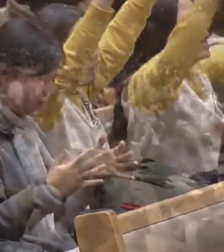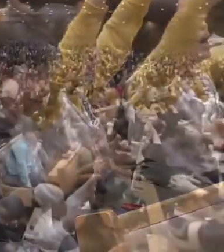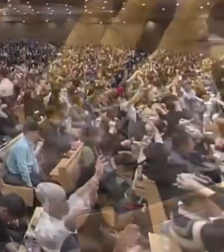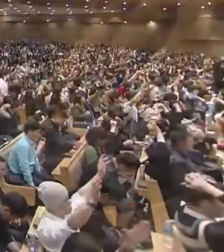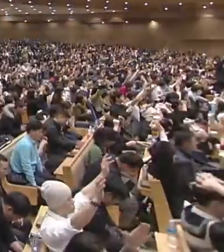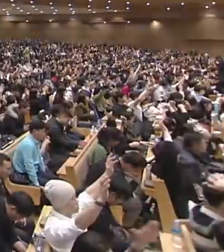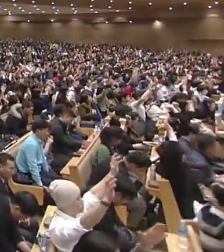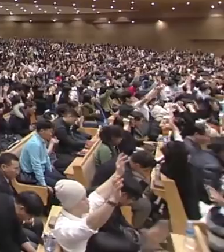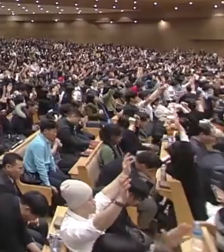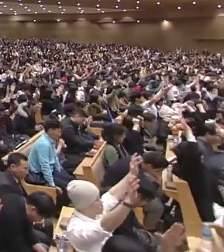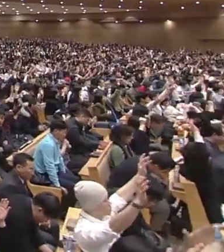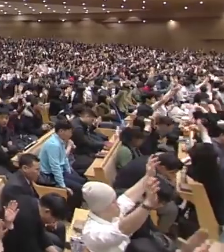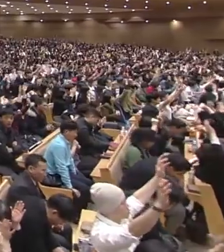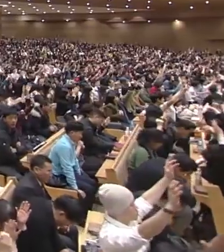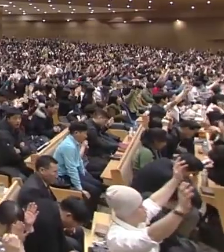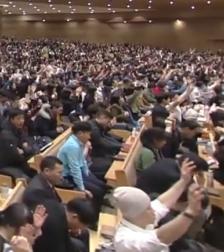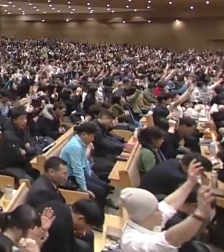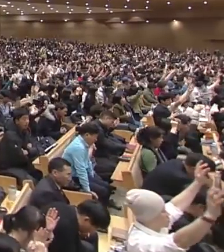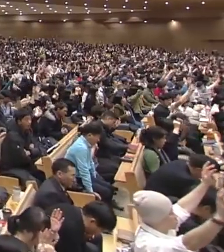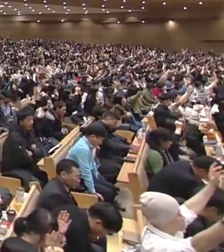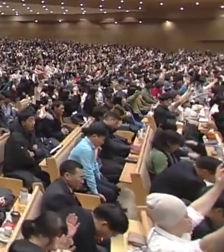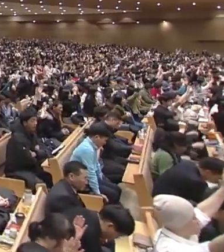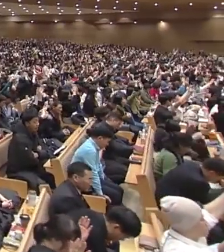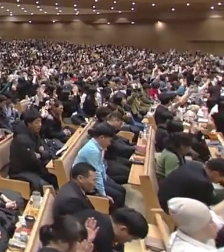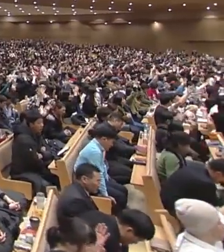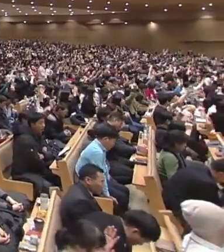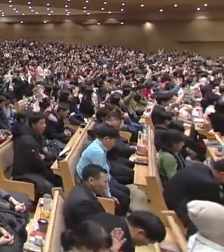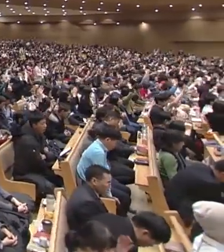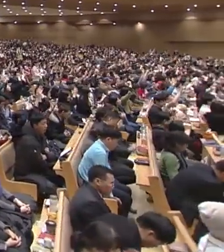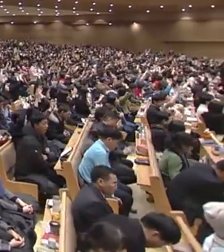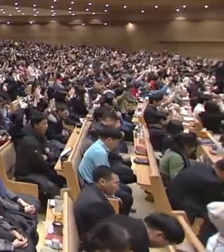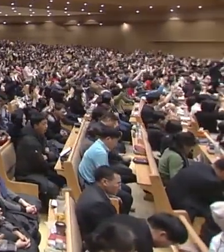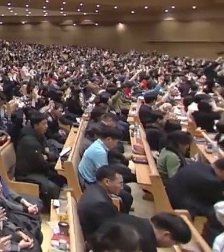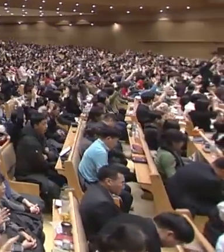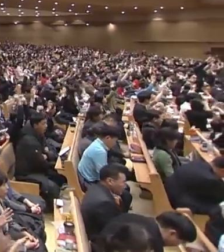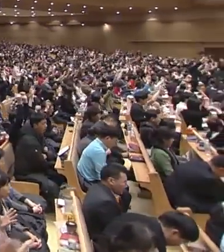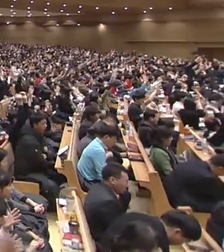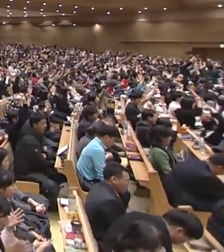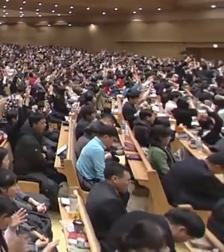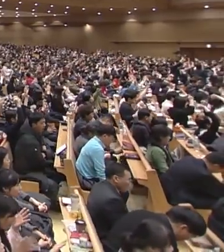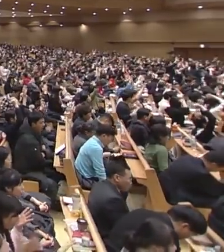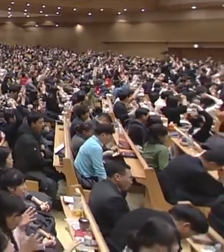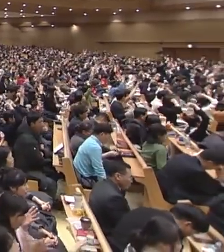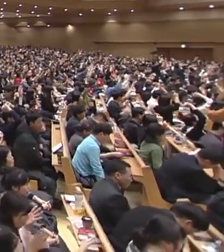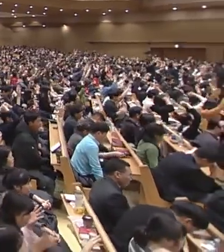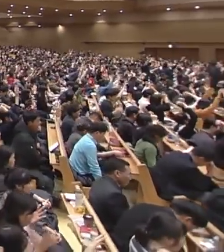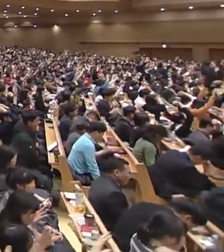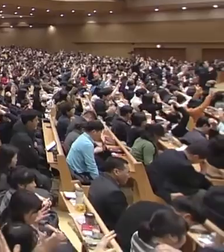부담스러워서 세상과 즐거워하며 세상과 못하는 나 이런 나의 주